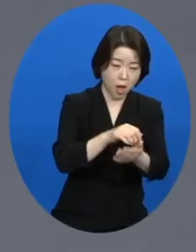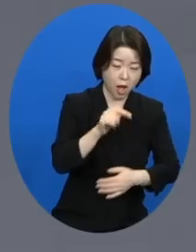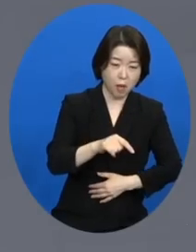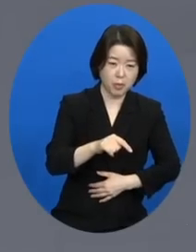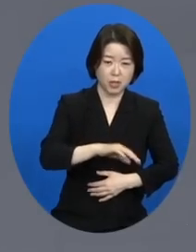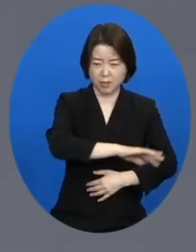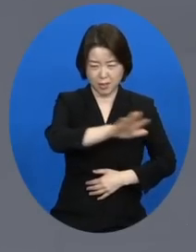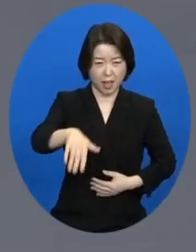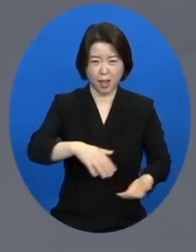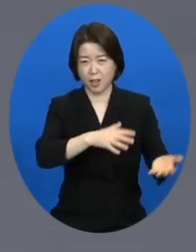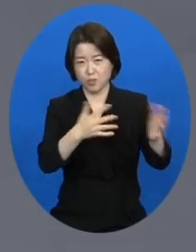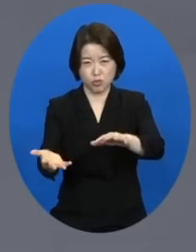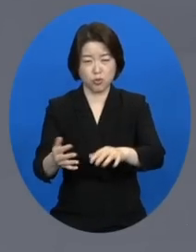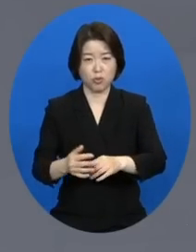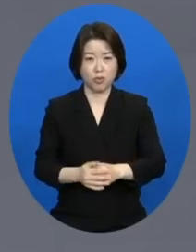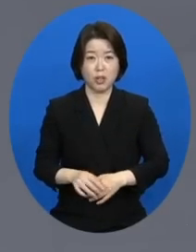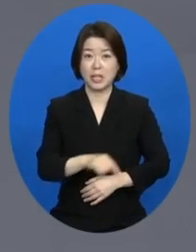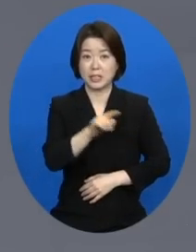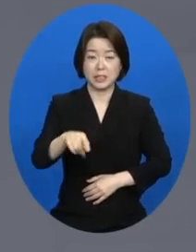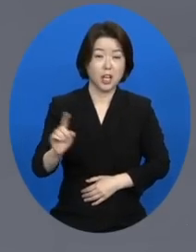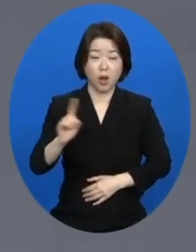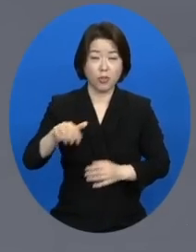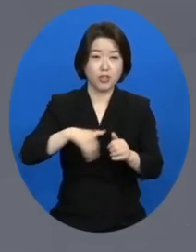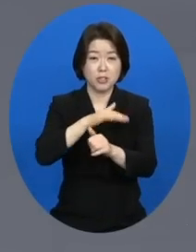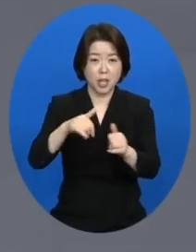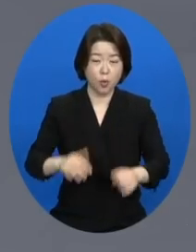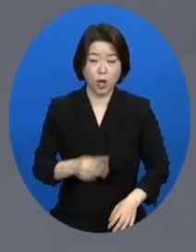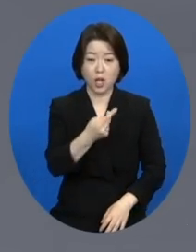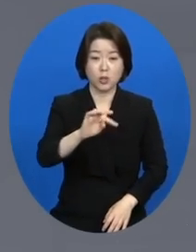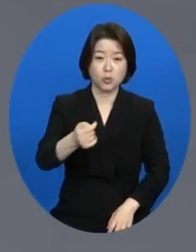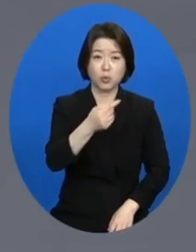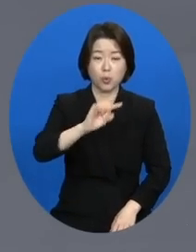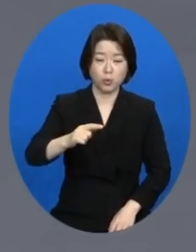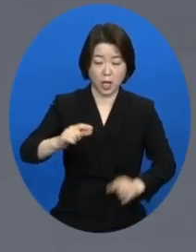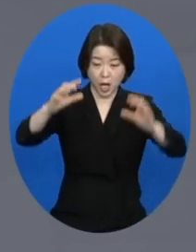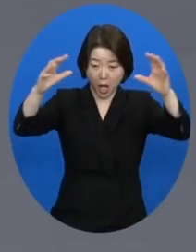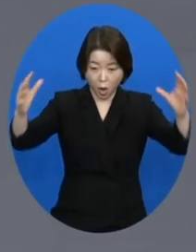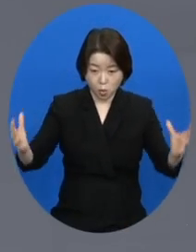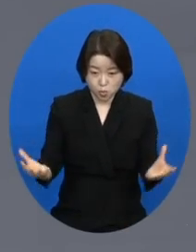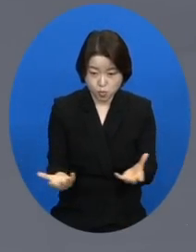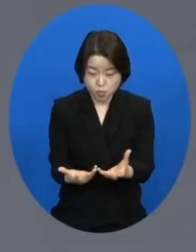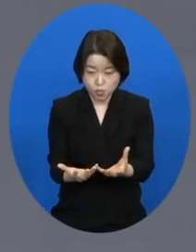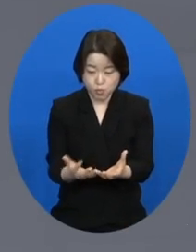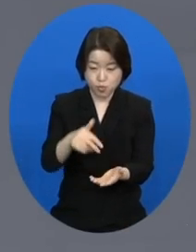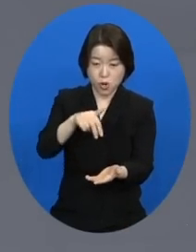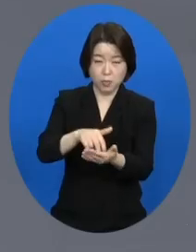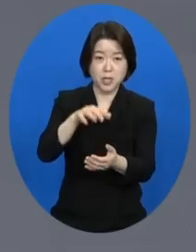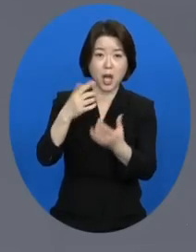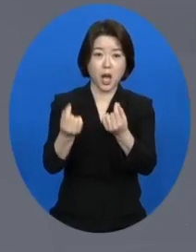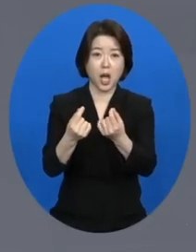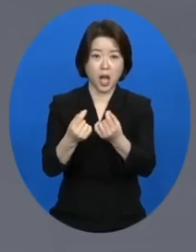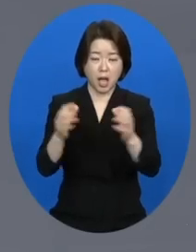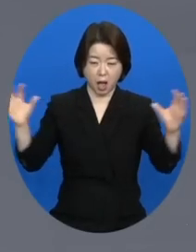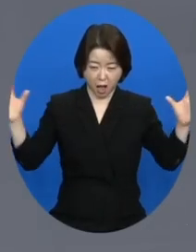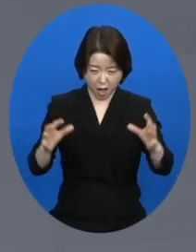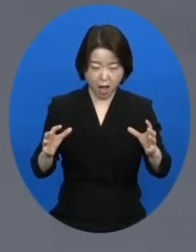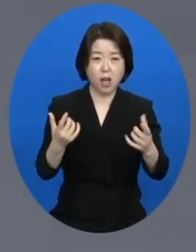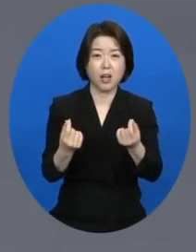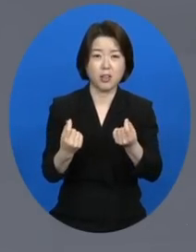겁니다. 그러니까 꼭 그들은 뭐냐, 어떤 상황이냐면 도단이 구덩이에 처해진 상황이 된 거예요. 그러니까 엘리사의